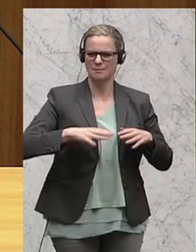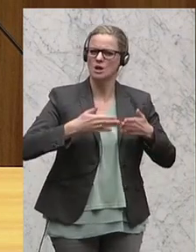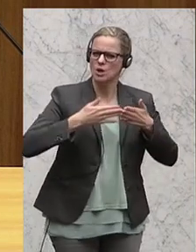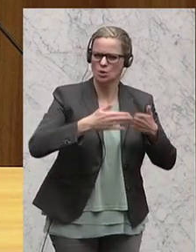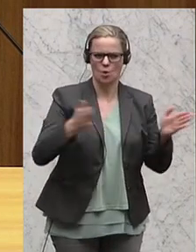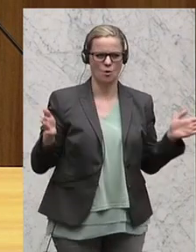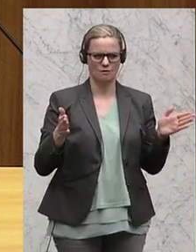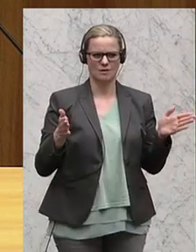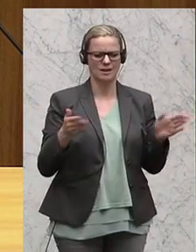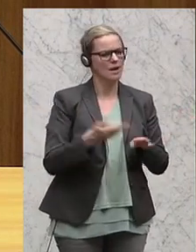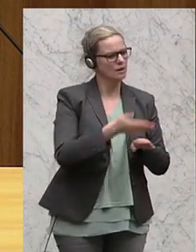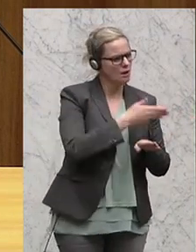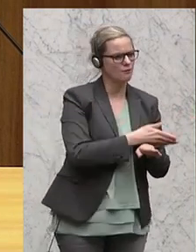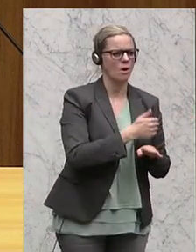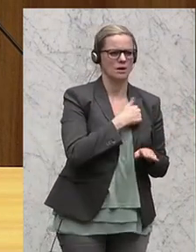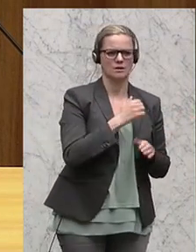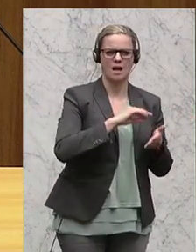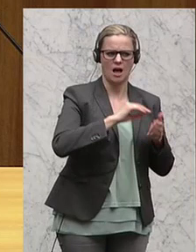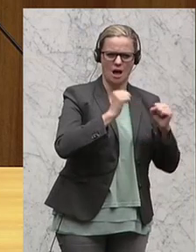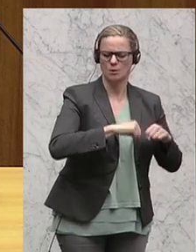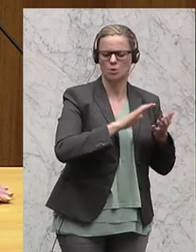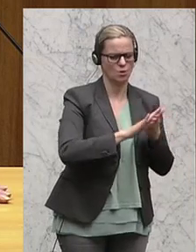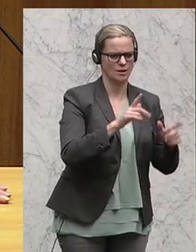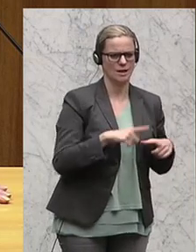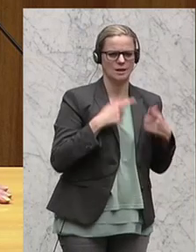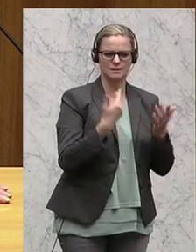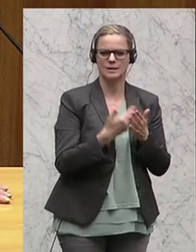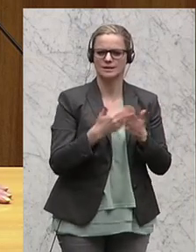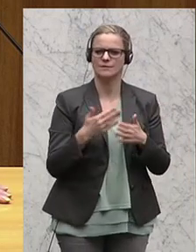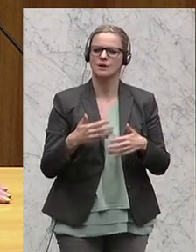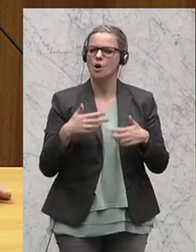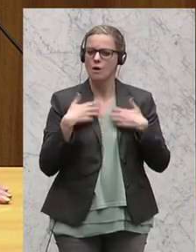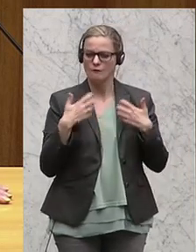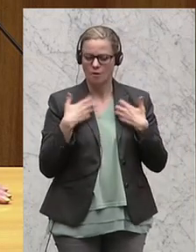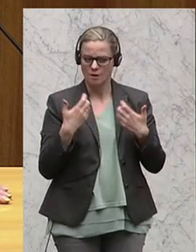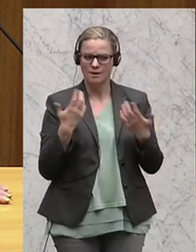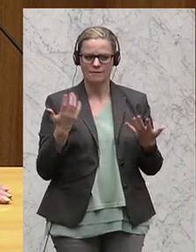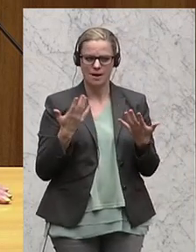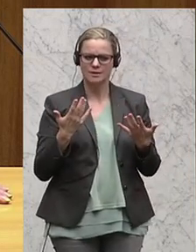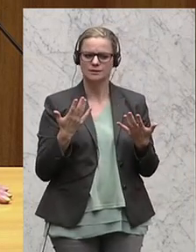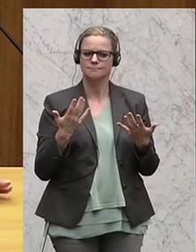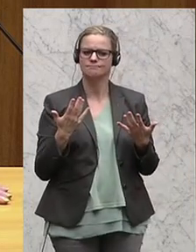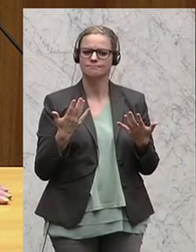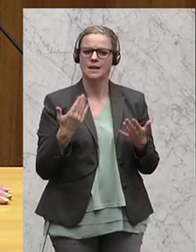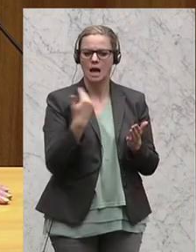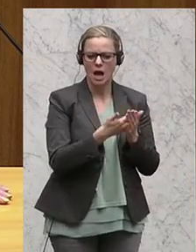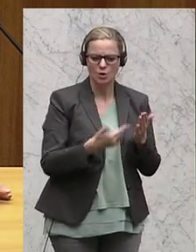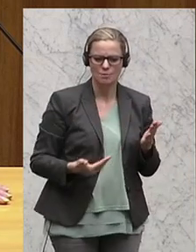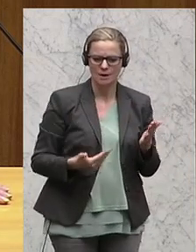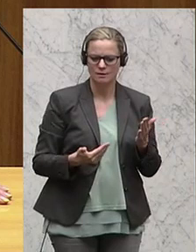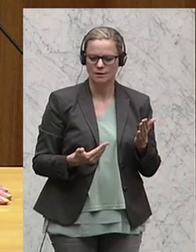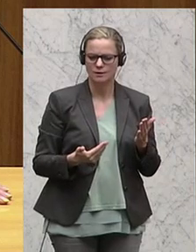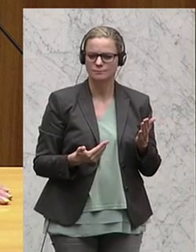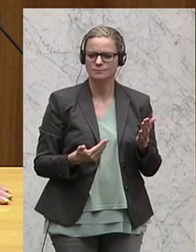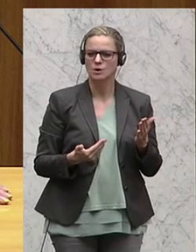zuvor in einem kanadischen Abkommen erfolgt ist. Ja, es freut mich, dass diese Argumente durch eine aktuelle Studie an